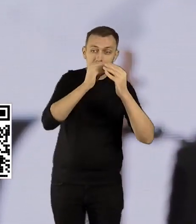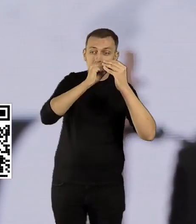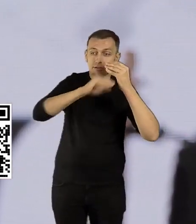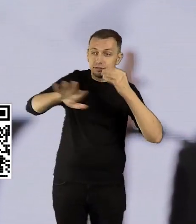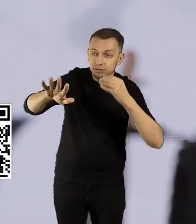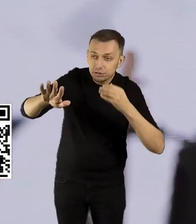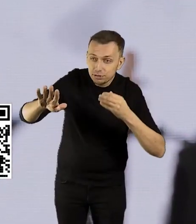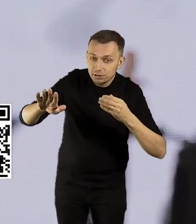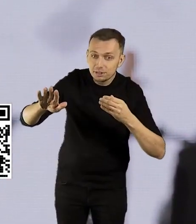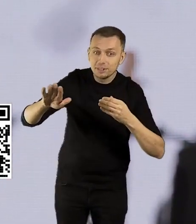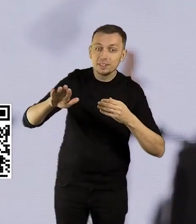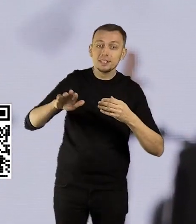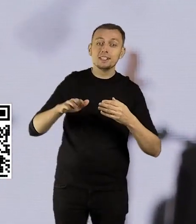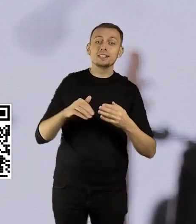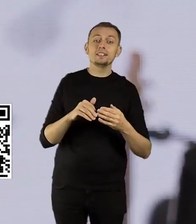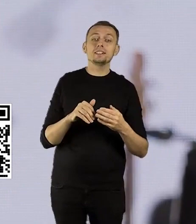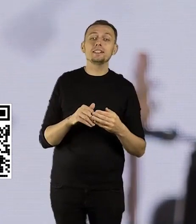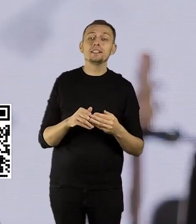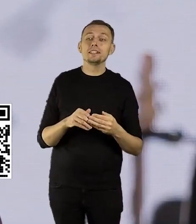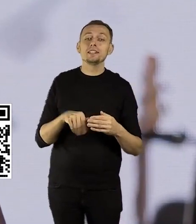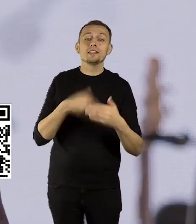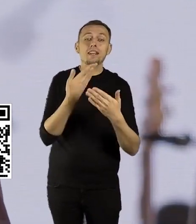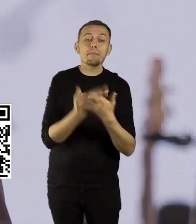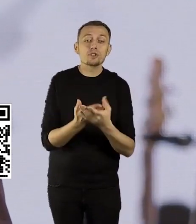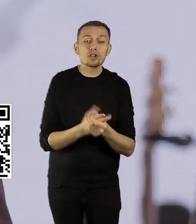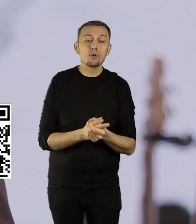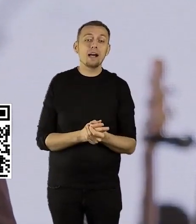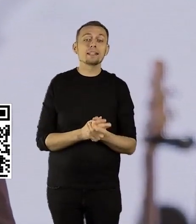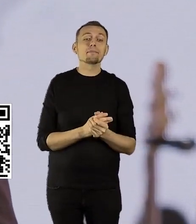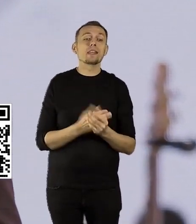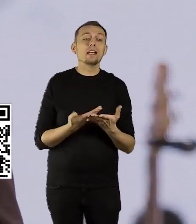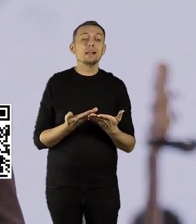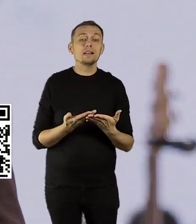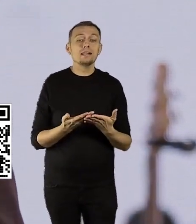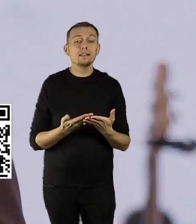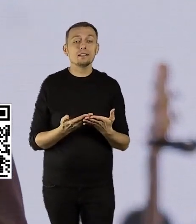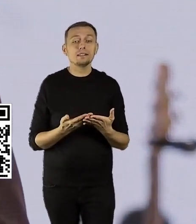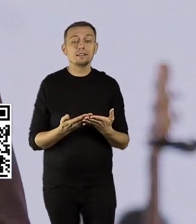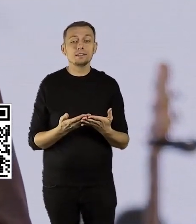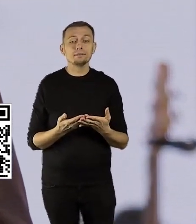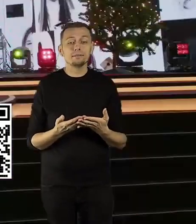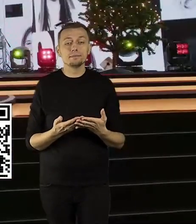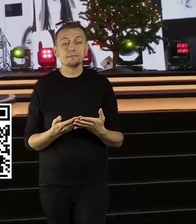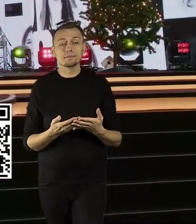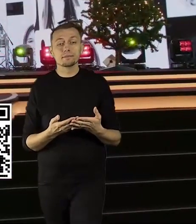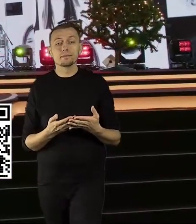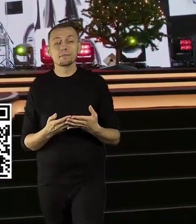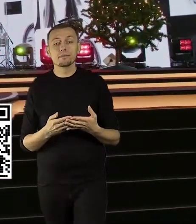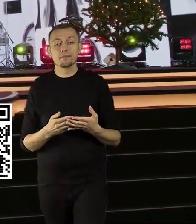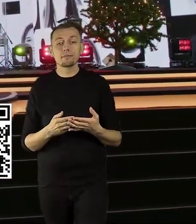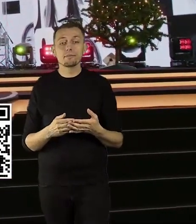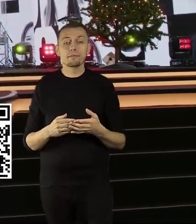i wyślij swojemu przyjacielowi, swojej przyjaciółce, komuś, kto potrzebuje. Nie bój się, że cię wyśmieje.